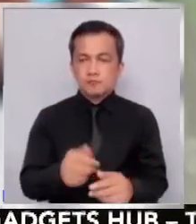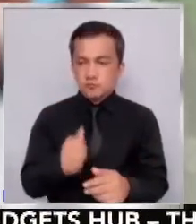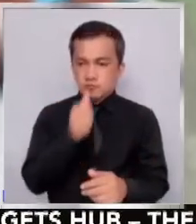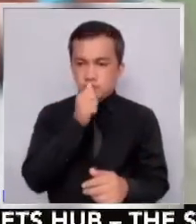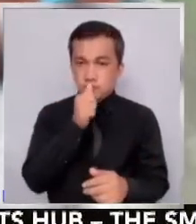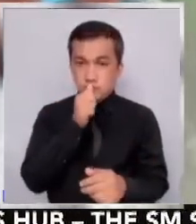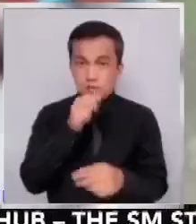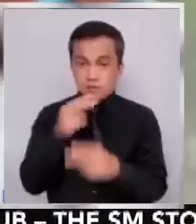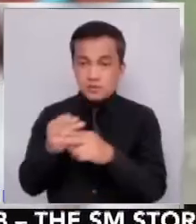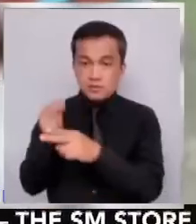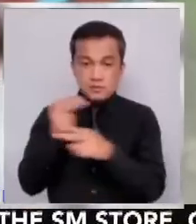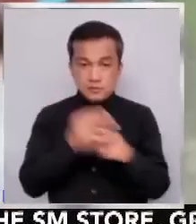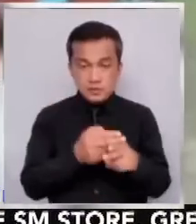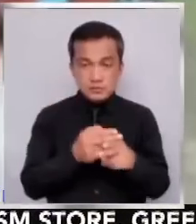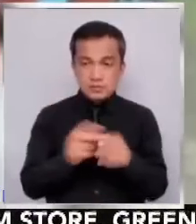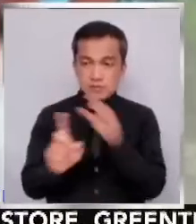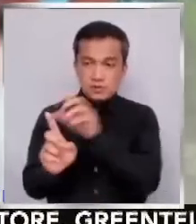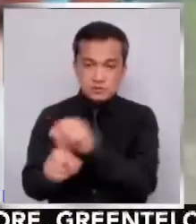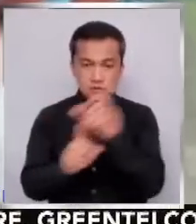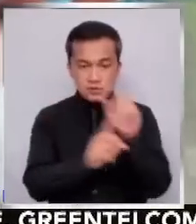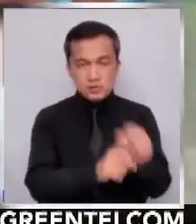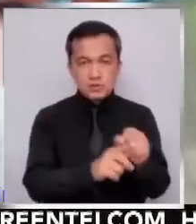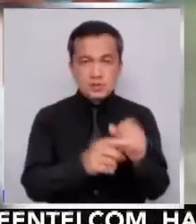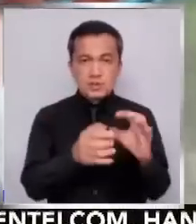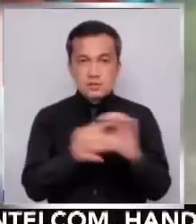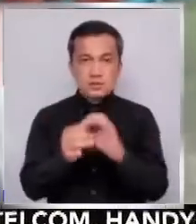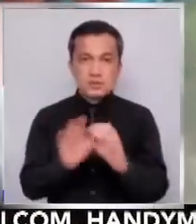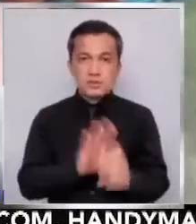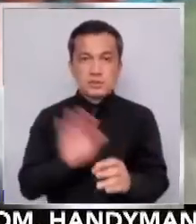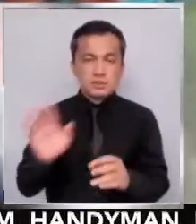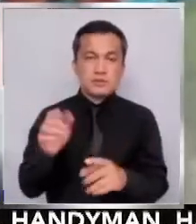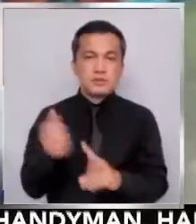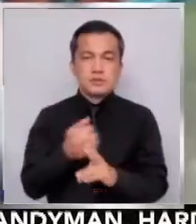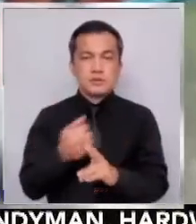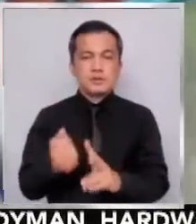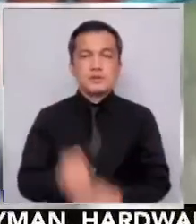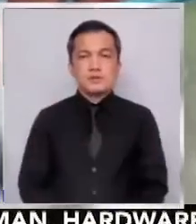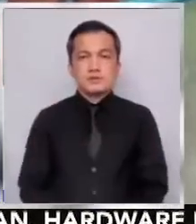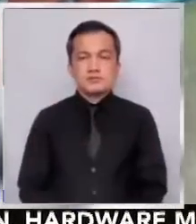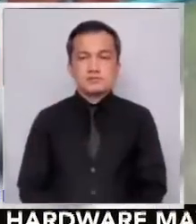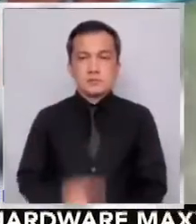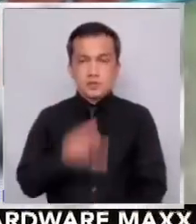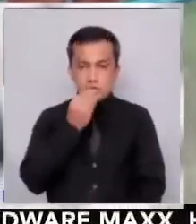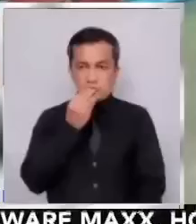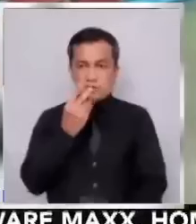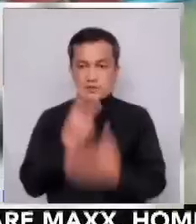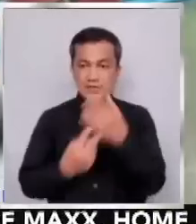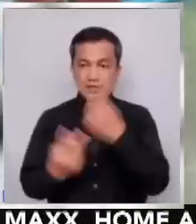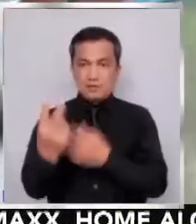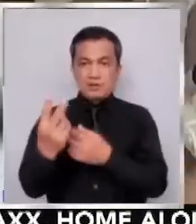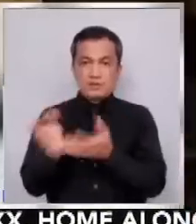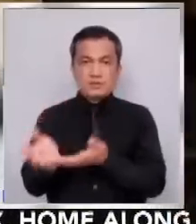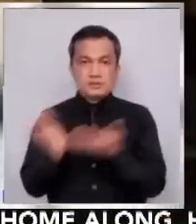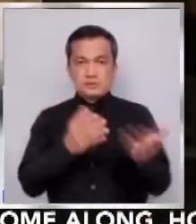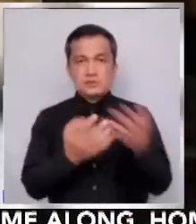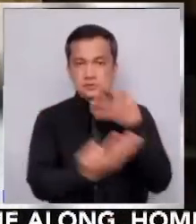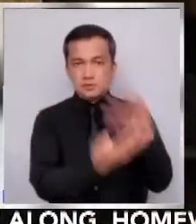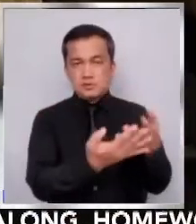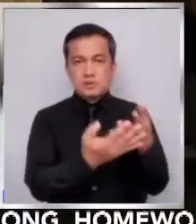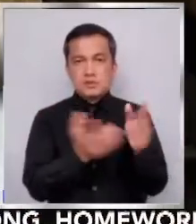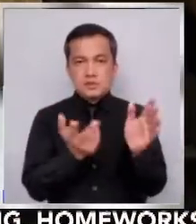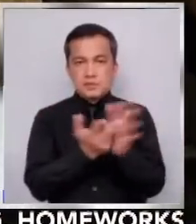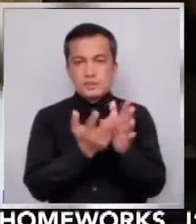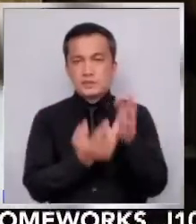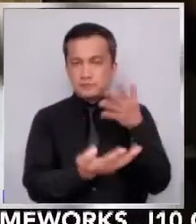ng mga inaresto dahil may kaugnayan sa kanila ang mga biktima. No comment ang dalawa na nasa Pasig Police Detention Cell na. Payo ng